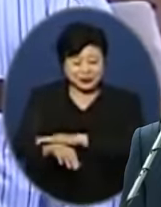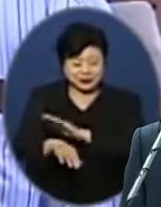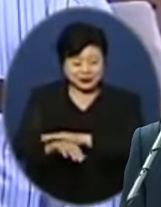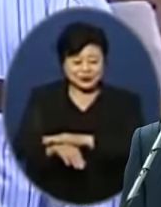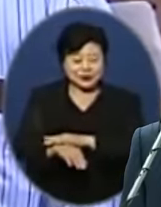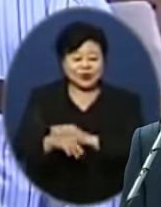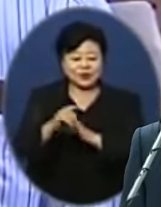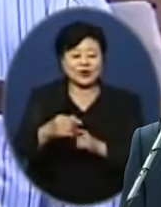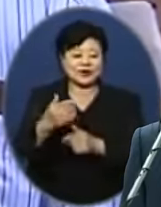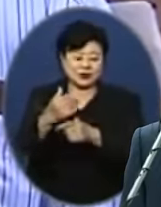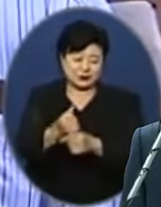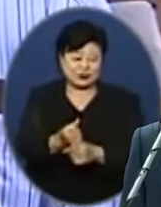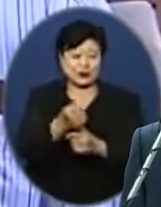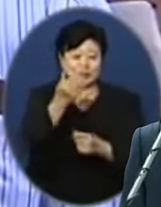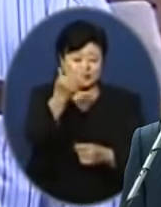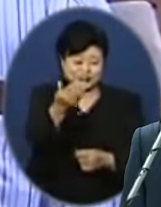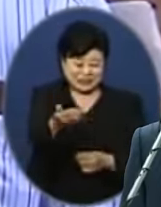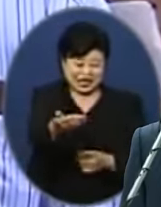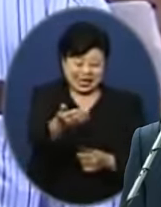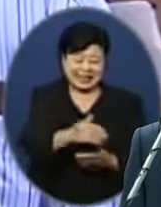의로운 오른손으로 너를 붙들리라.